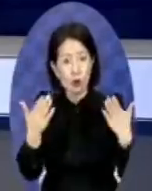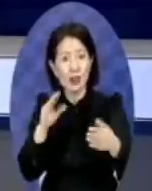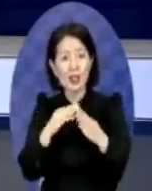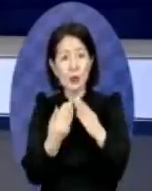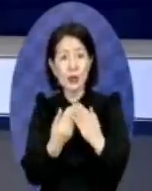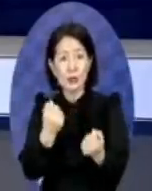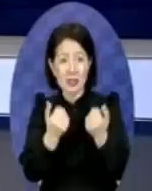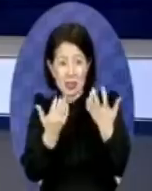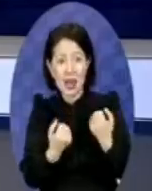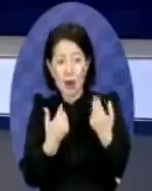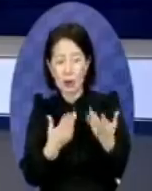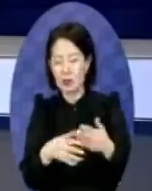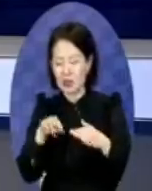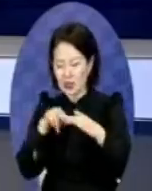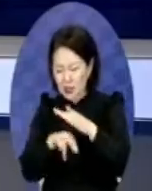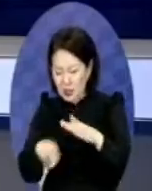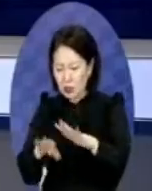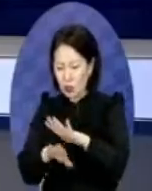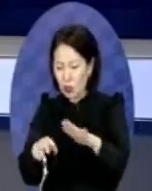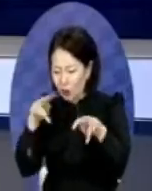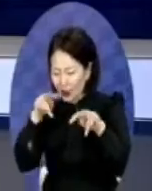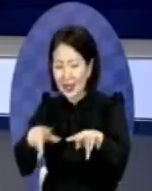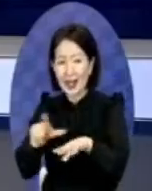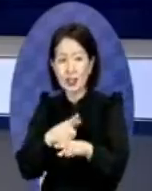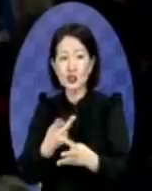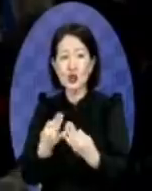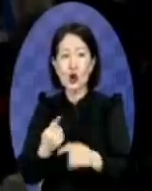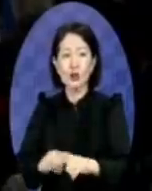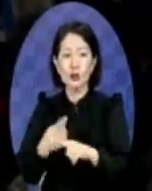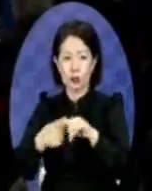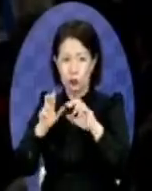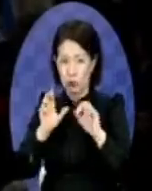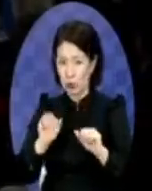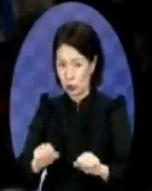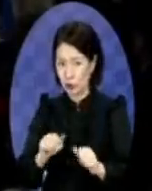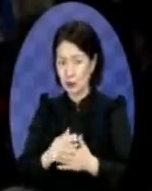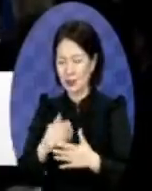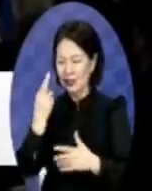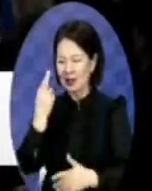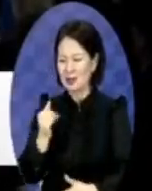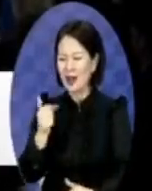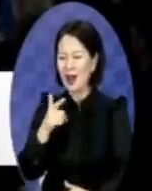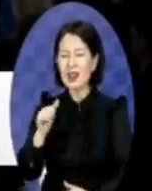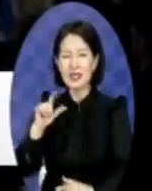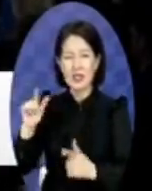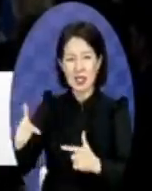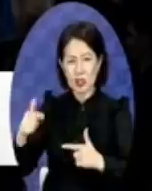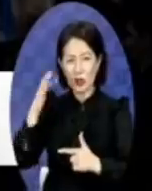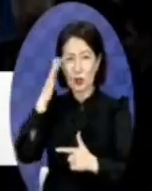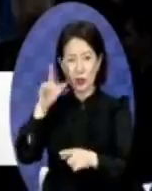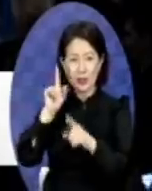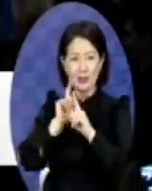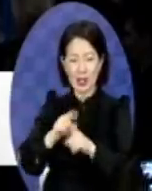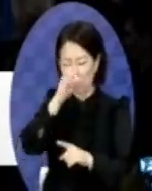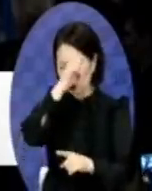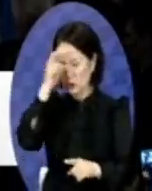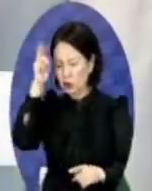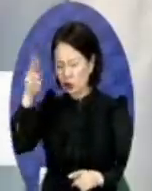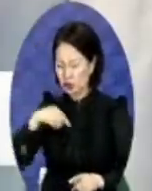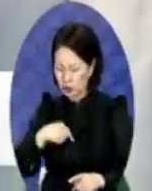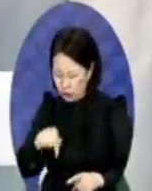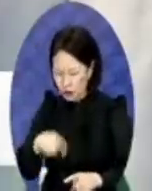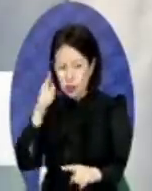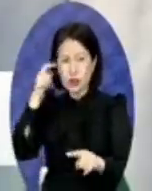мөн цэцэрлэг хүүхэд асрах газруудын тоог нэмэгдүүлэхээр болж байгаа юм байна. Цагаатчлалын эсрэг бодлого барьдаг ерөнхий сайд Виктор Орбан энэхүү